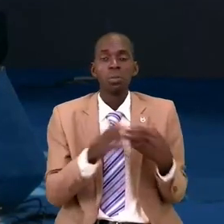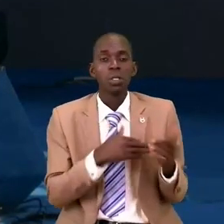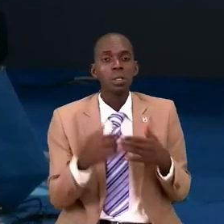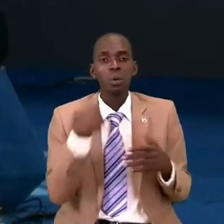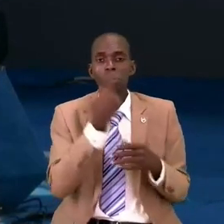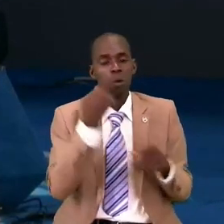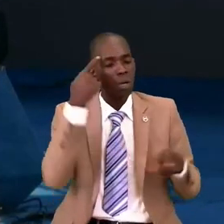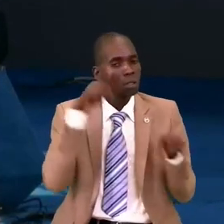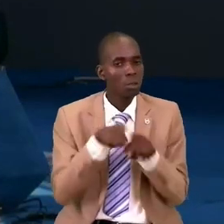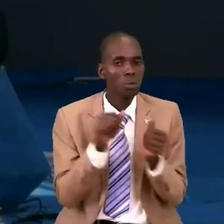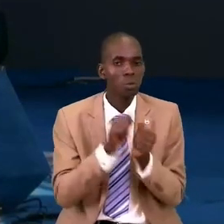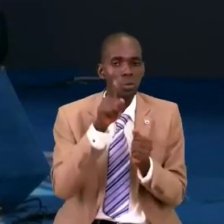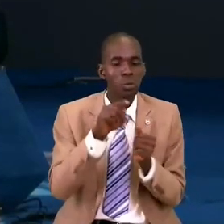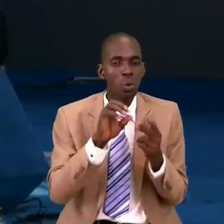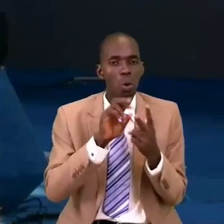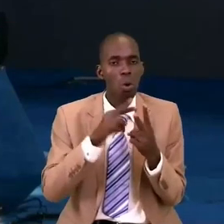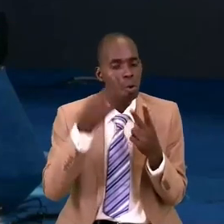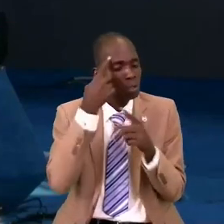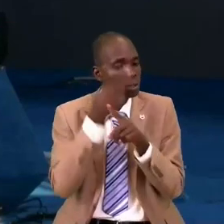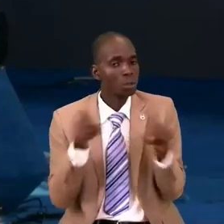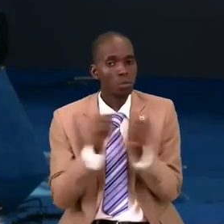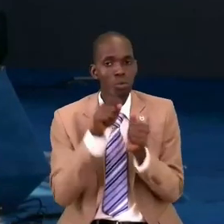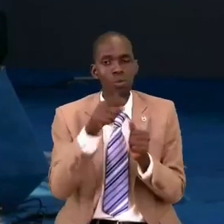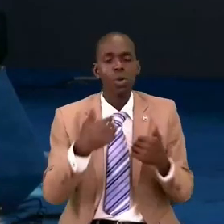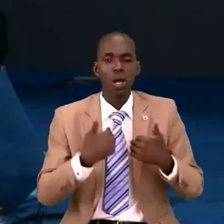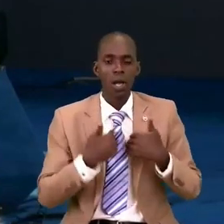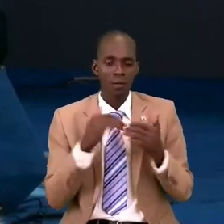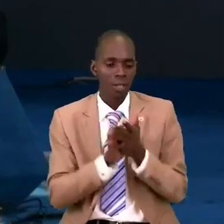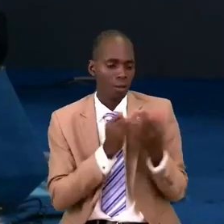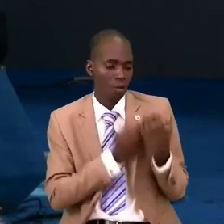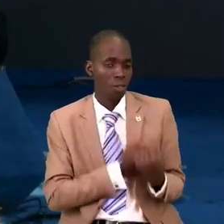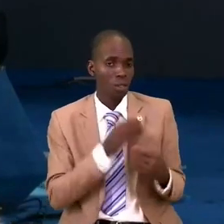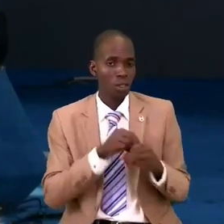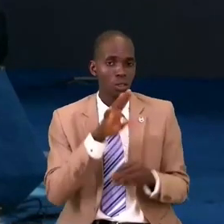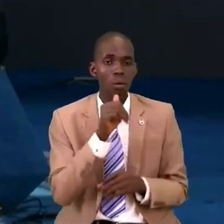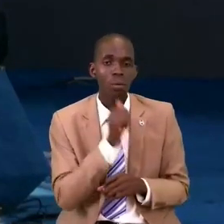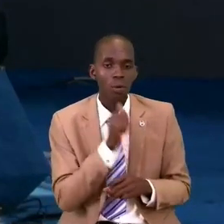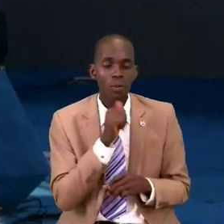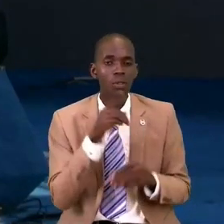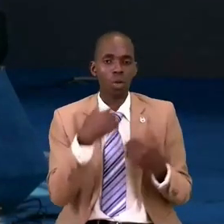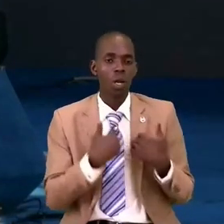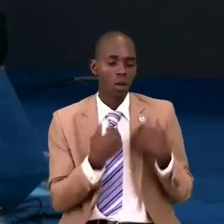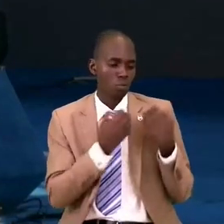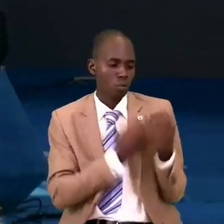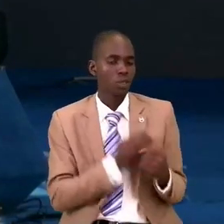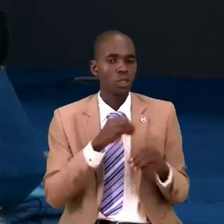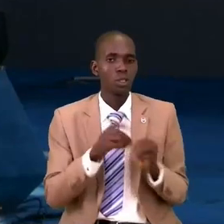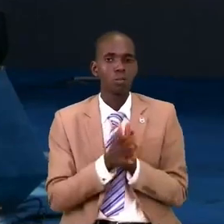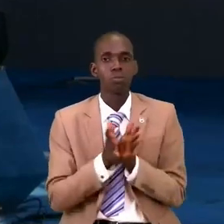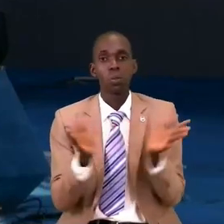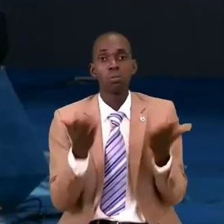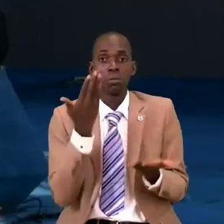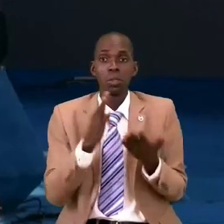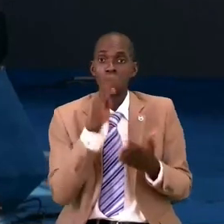avoir le courage en public. Peut-être que tu es un professionnel et tu connais la voie de la